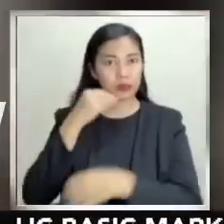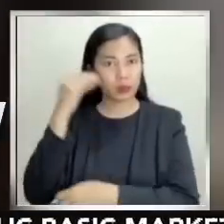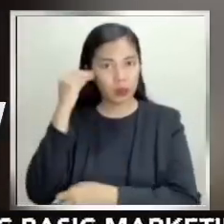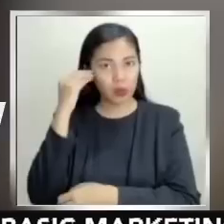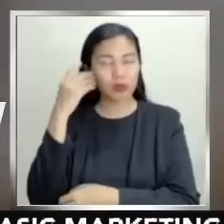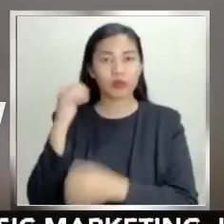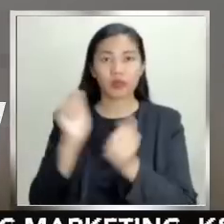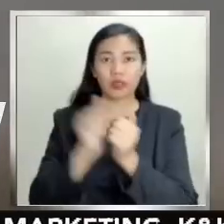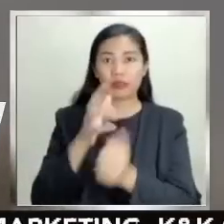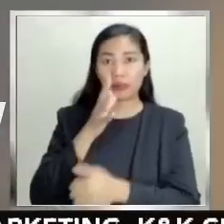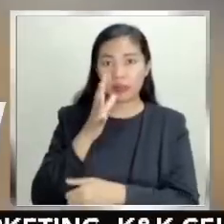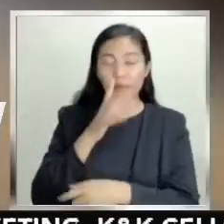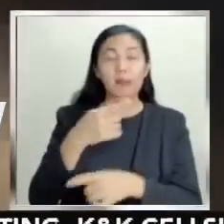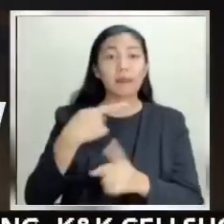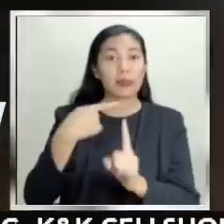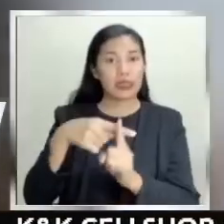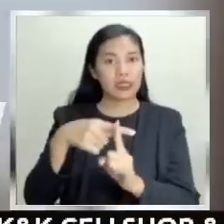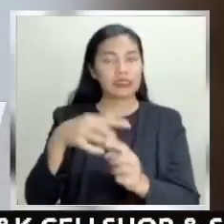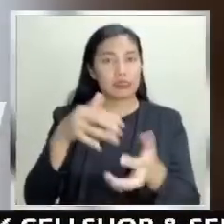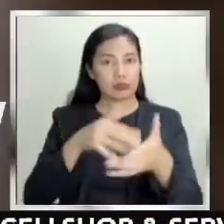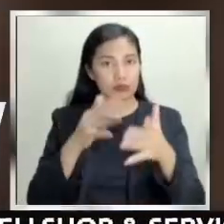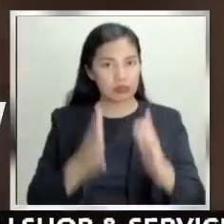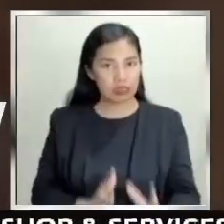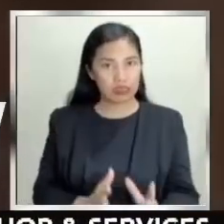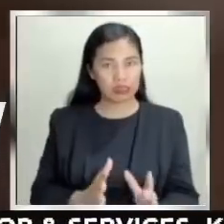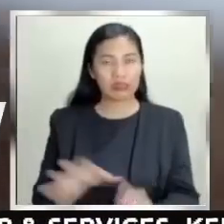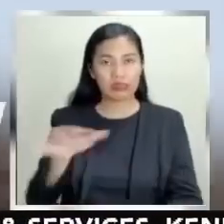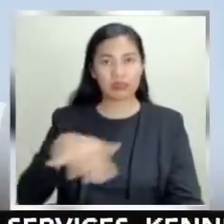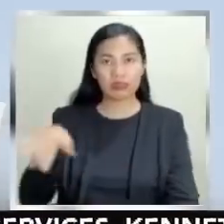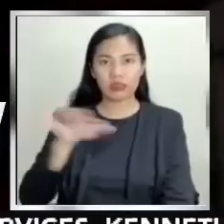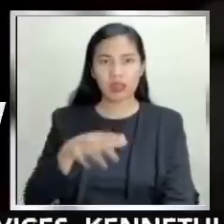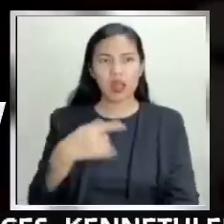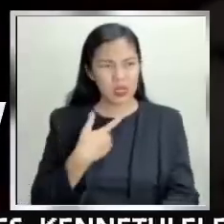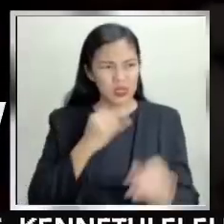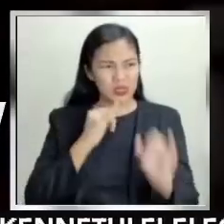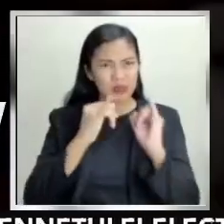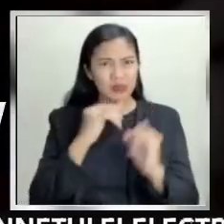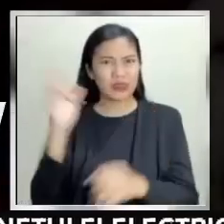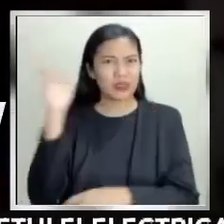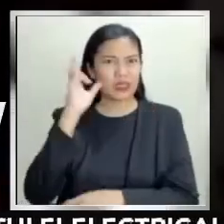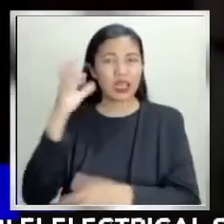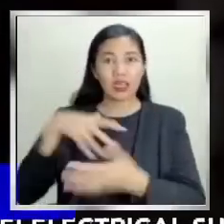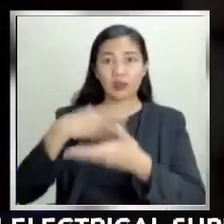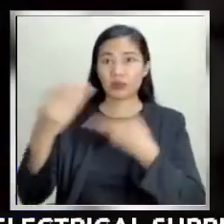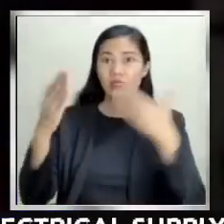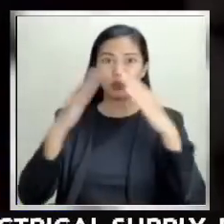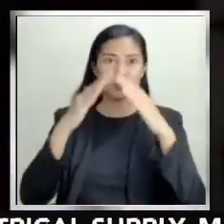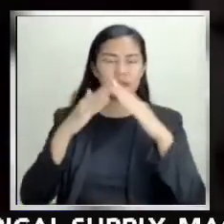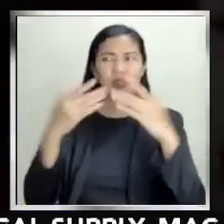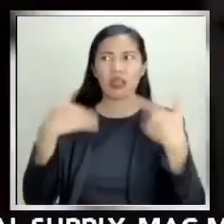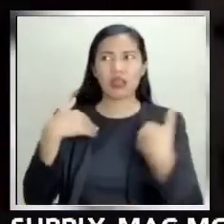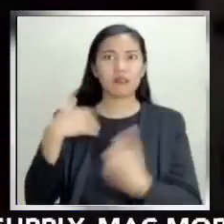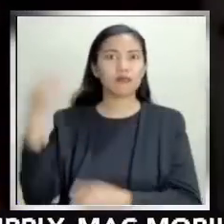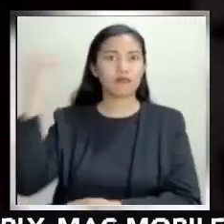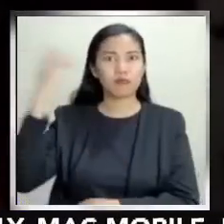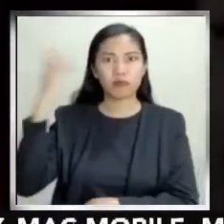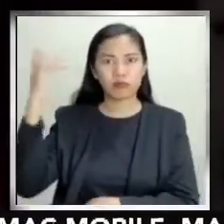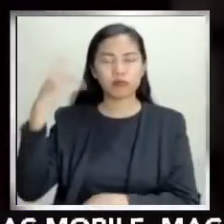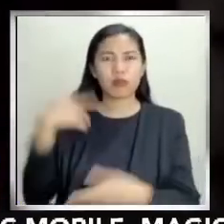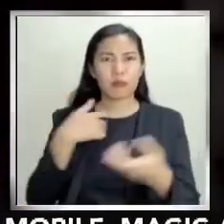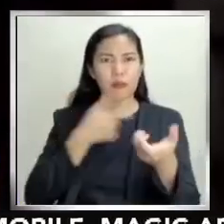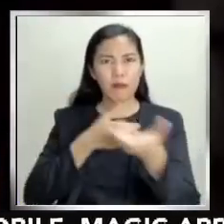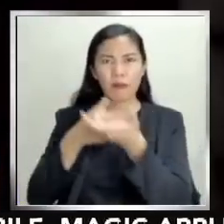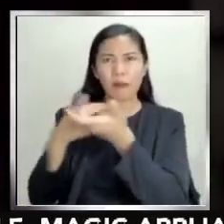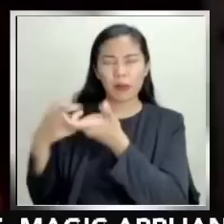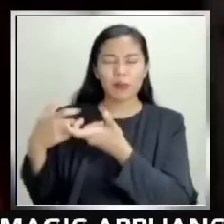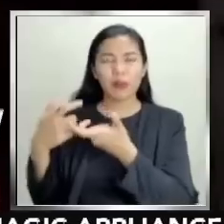Khartoum. Habang kausap ko sila, dinig ang mga pagsabog sa labas ng kanilang bahay. Delikado din po kami dito kasi hindi po namin alam yung ano ng mga ano